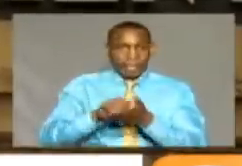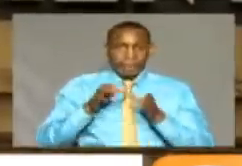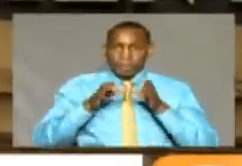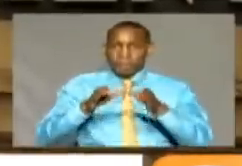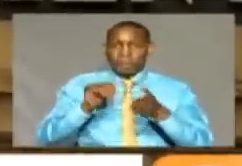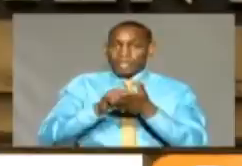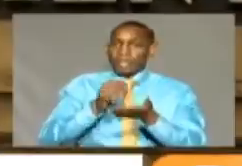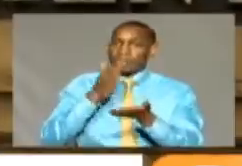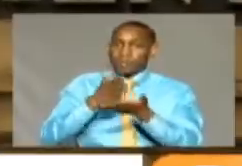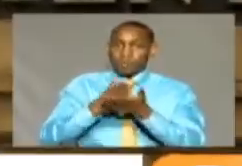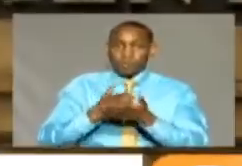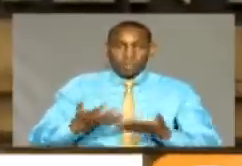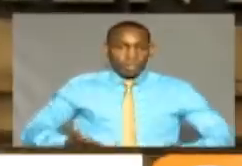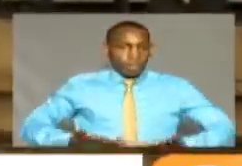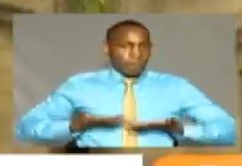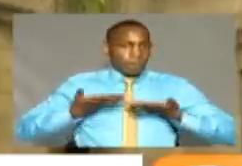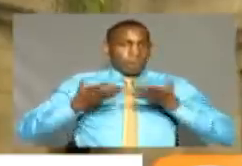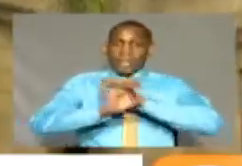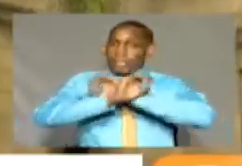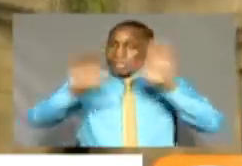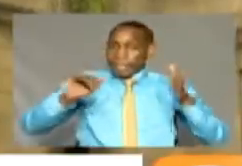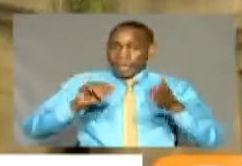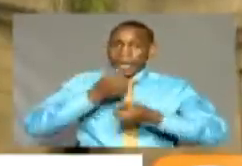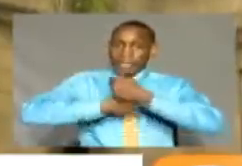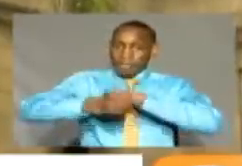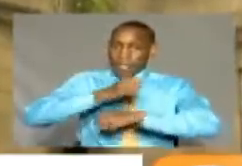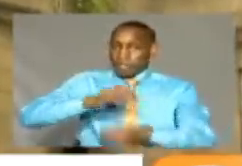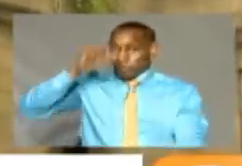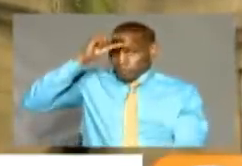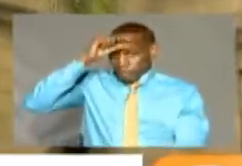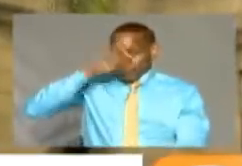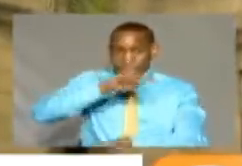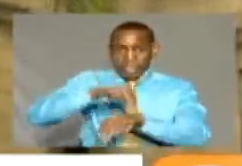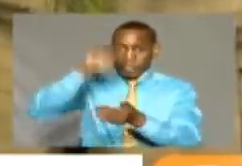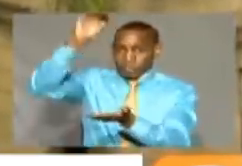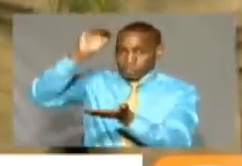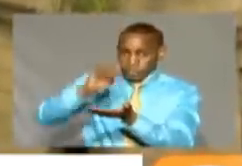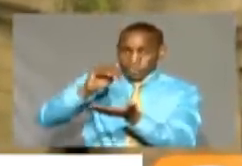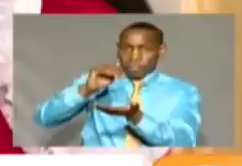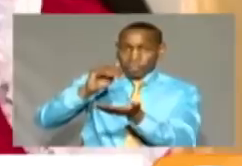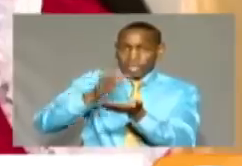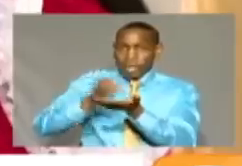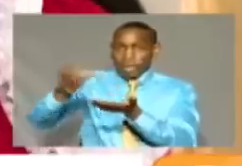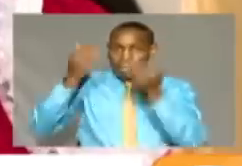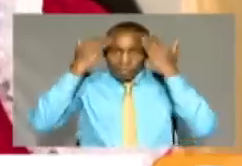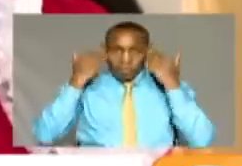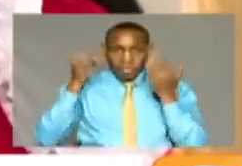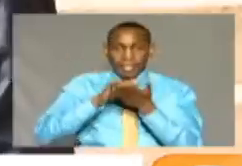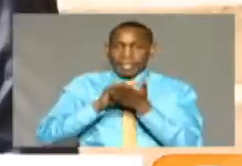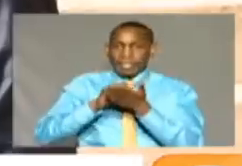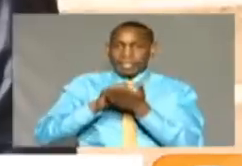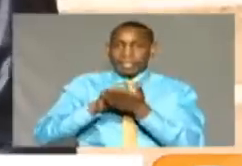kuvua glavu na kuelezea kinaga ubaga jinsi hatua ya serikali kuu kupunguza mgao wa mahakama ilivyoharibu